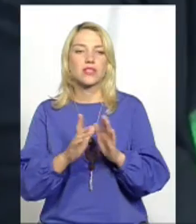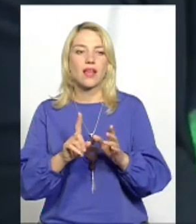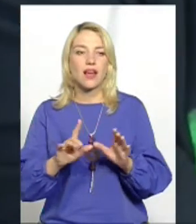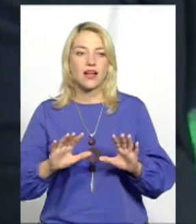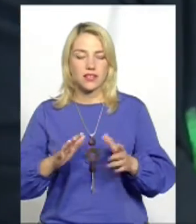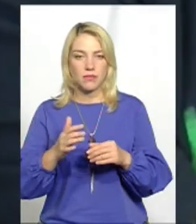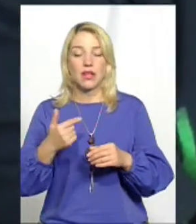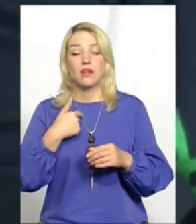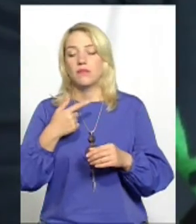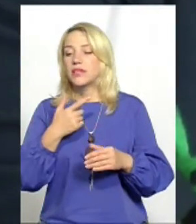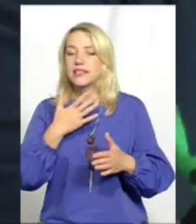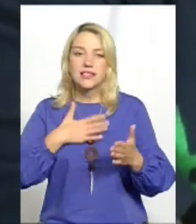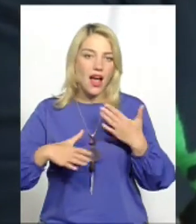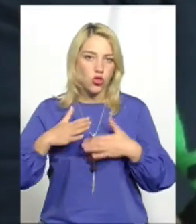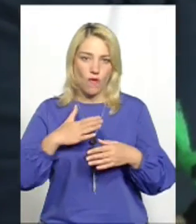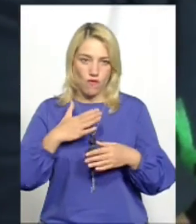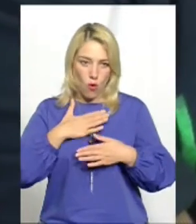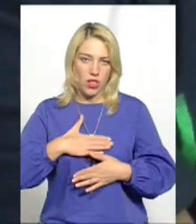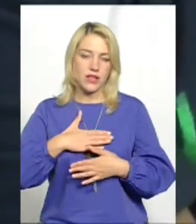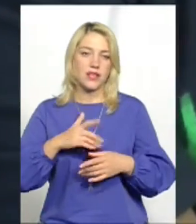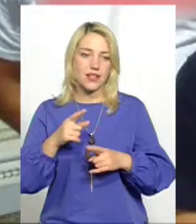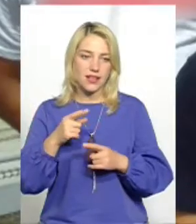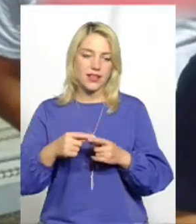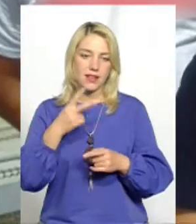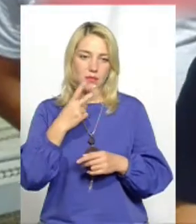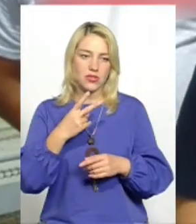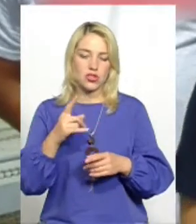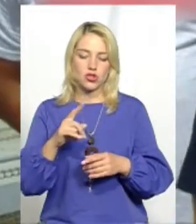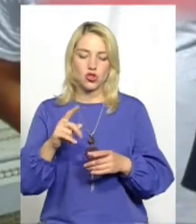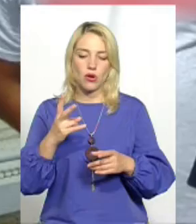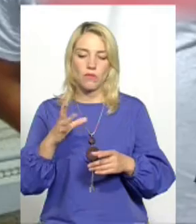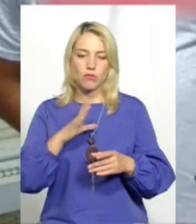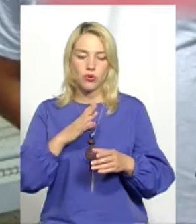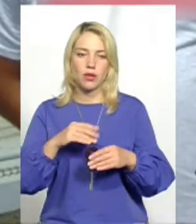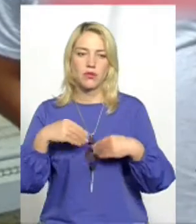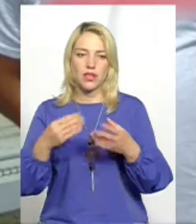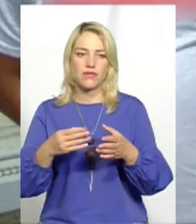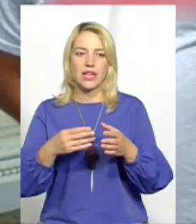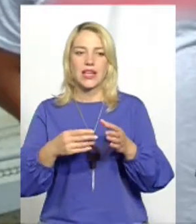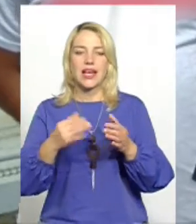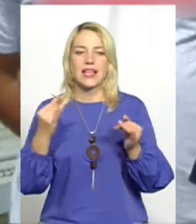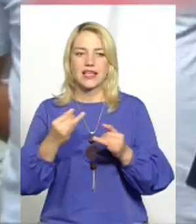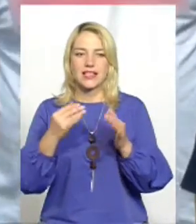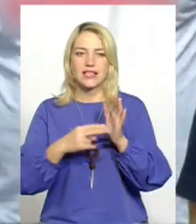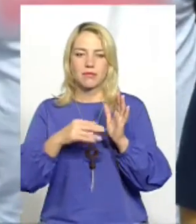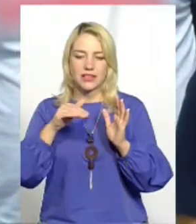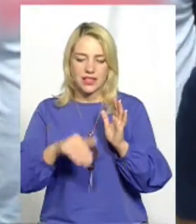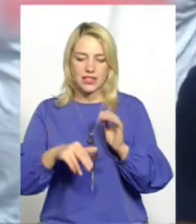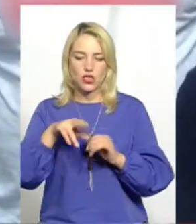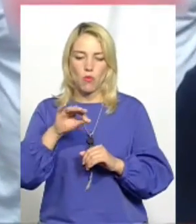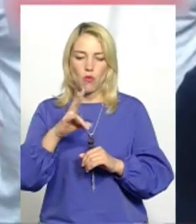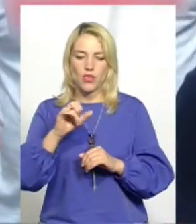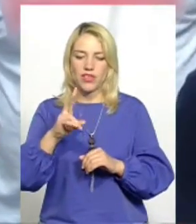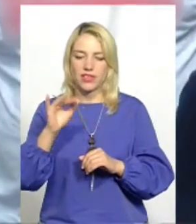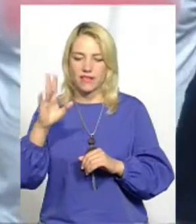ми надзвичайно задоволені, розуміючи, що сьогодні на ваги були поставлені інтереси 7 тисяч понінківчан і майже 100 тисяч